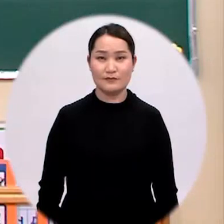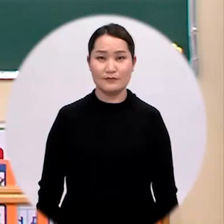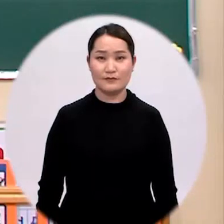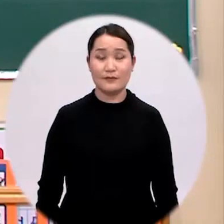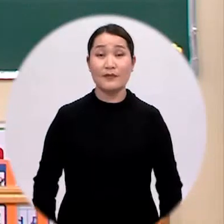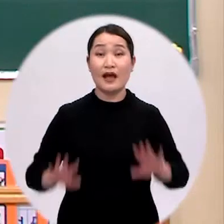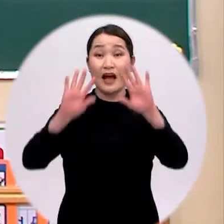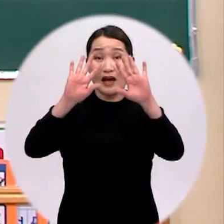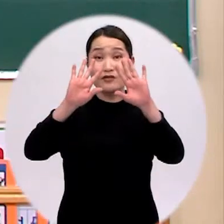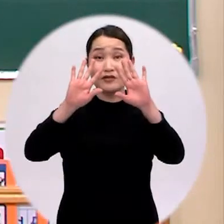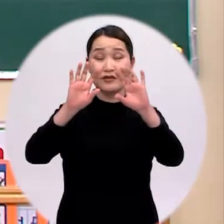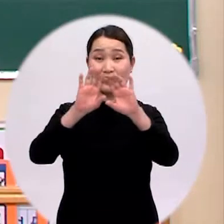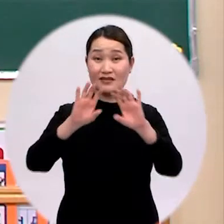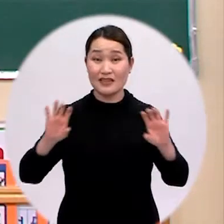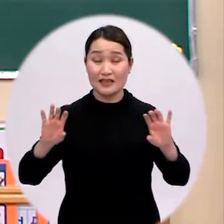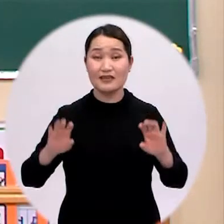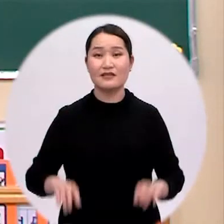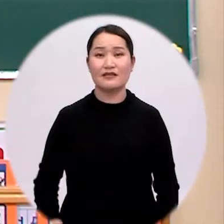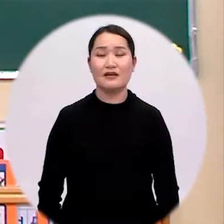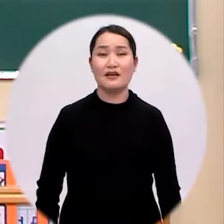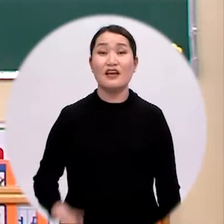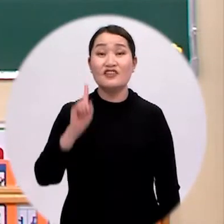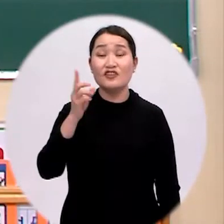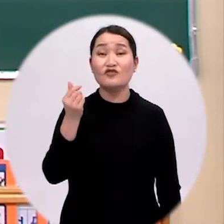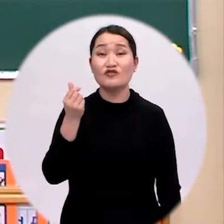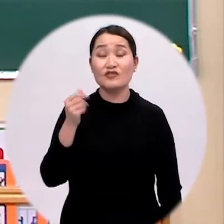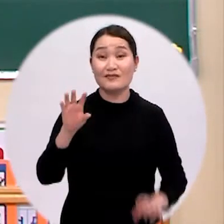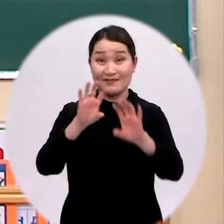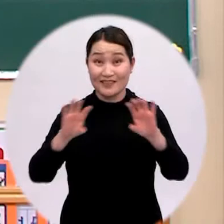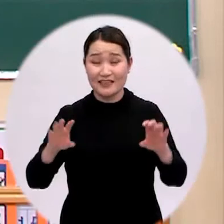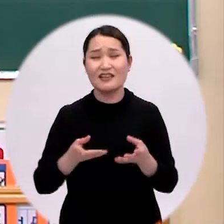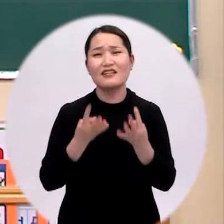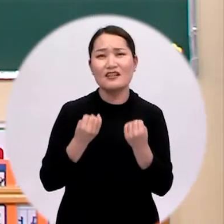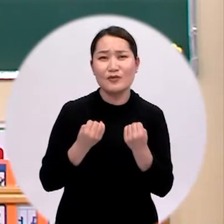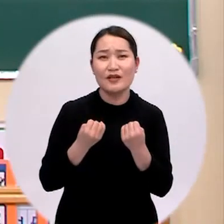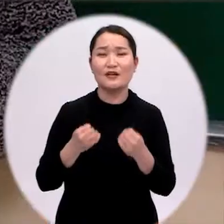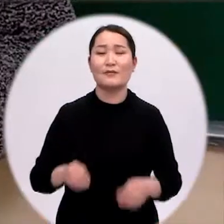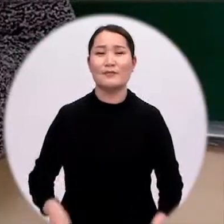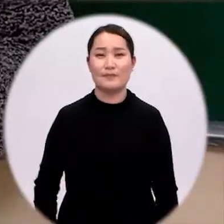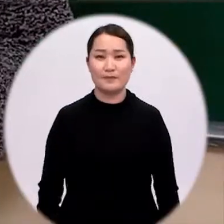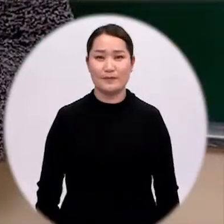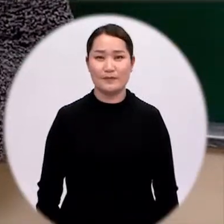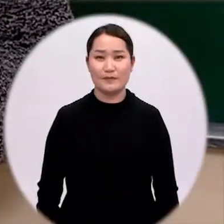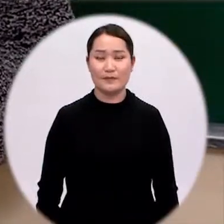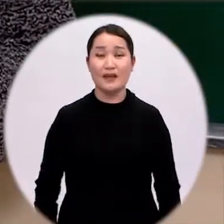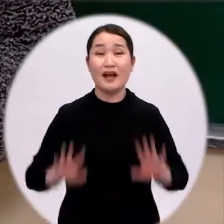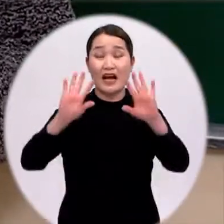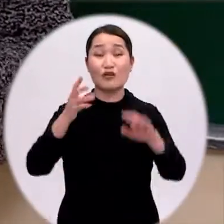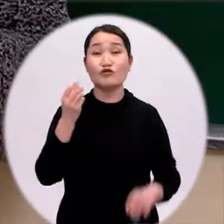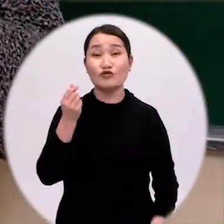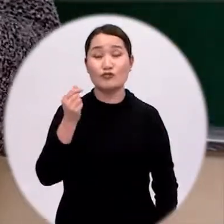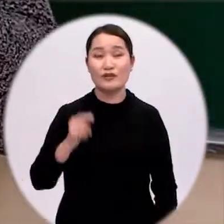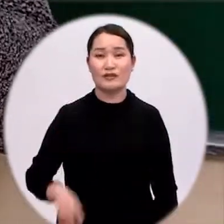Арван төгрөг маань нэг төгрөгөөр хэдэн ширхэг болж задрах болоо хүүхдүүдээ? 10 төгрөг маань